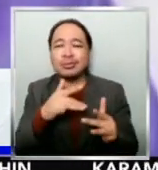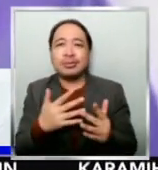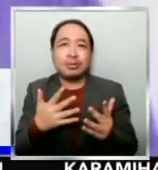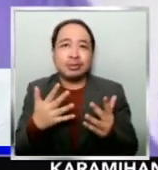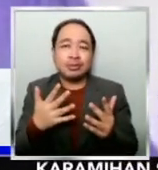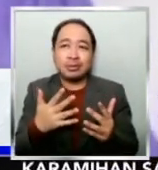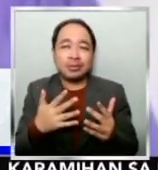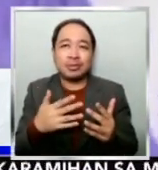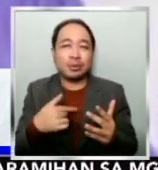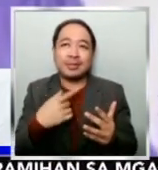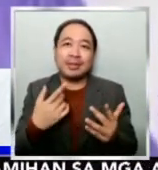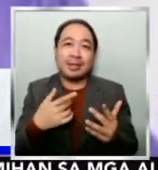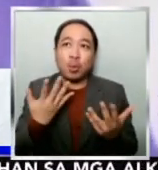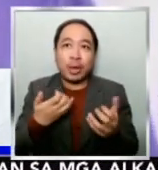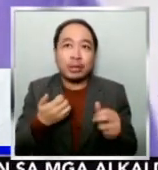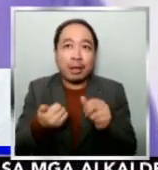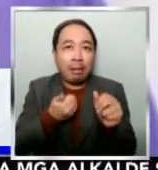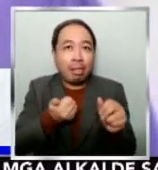you can't catch me.